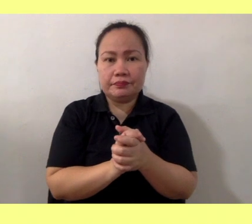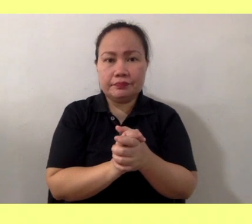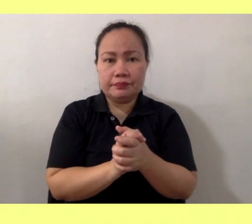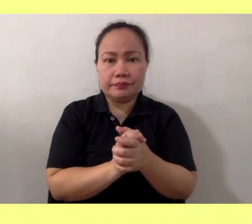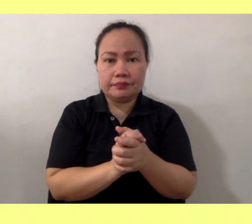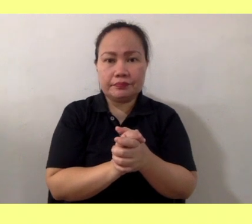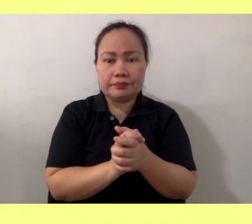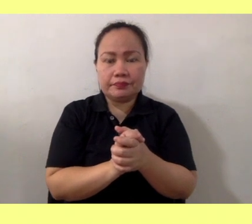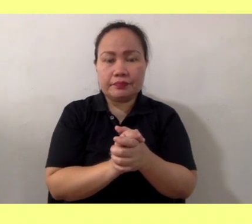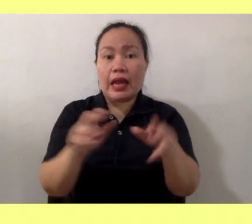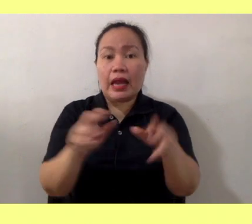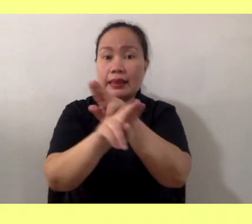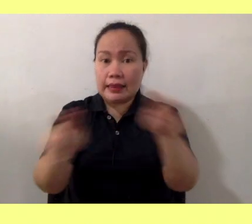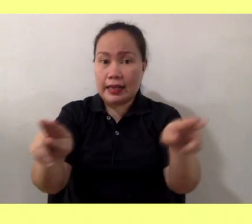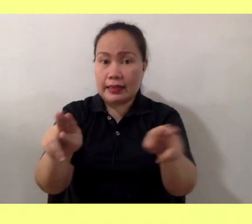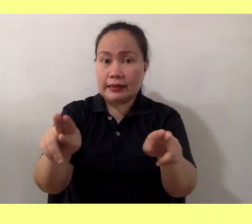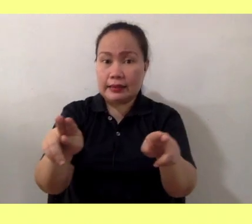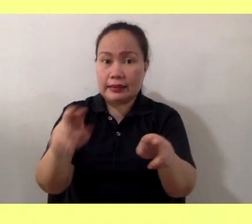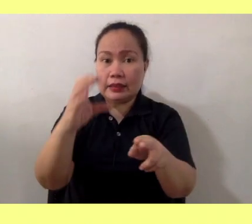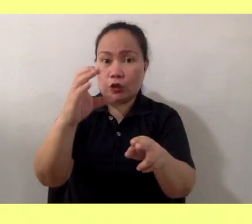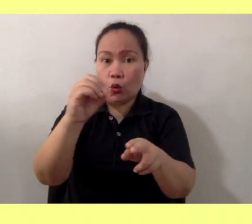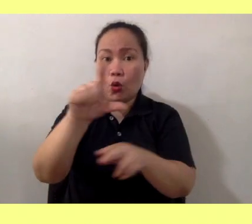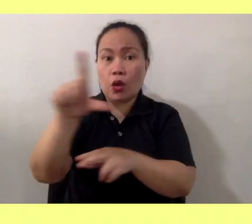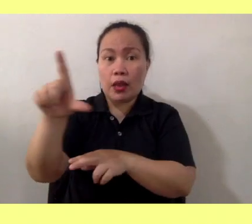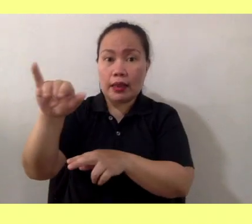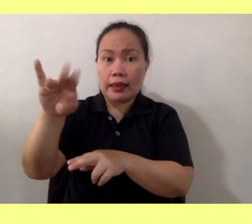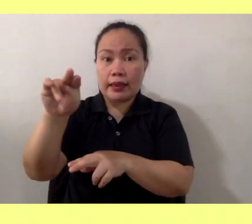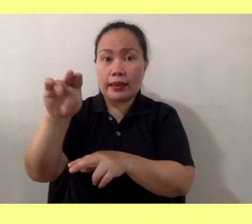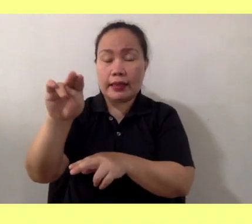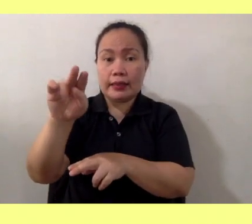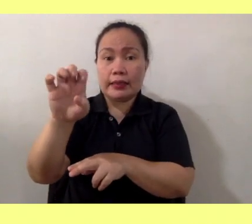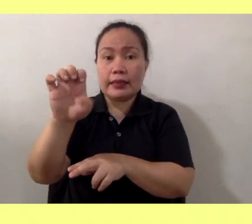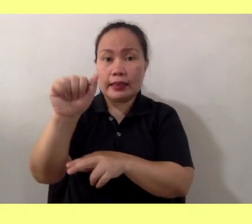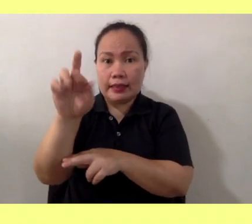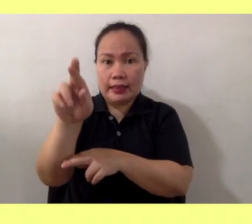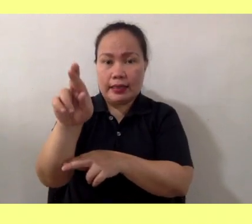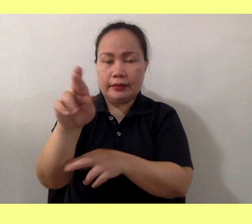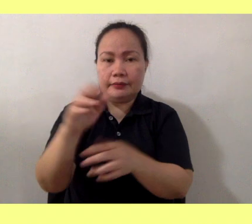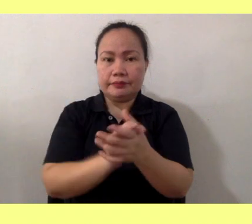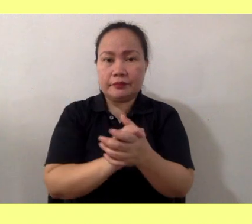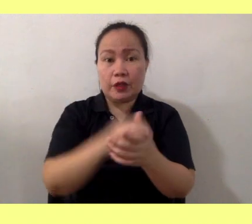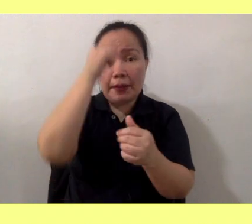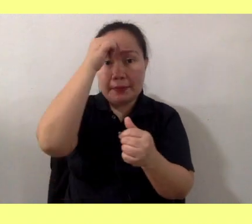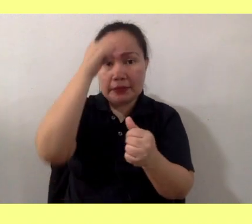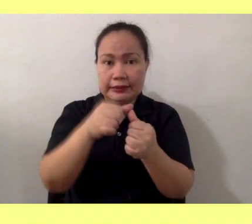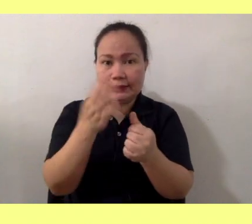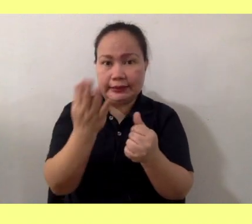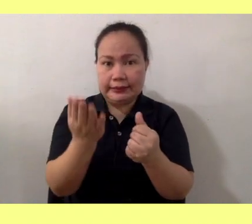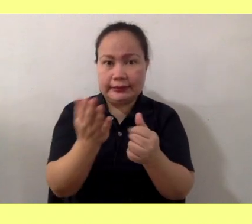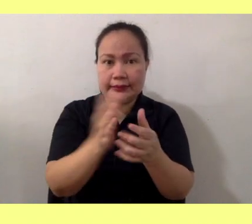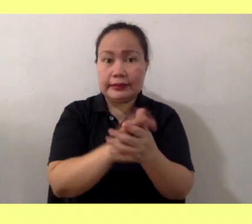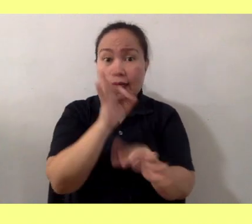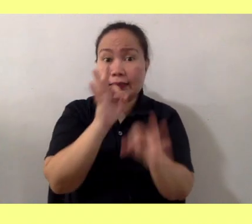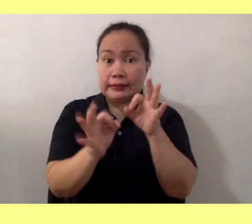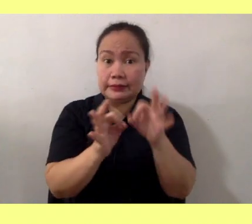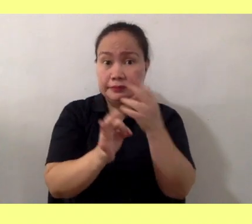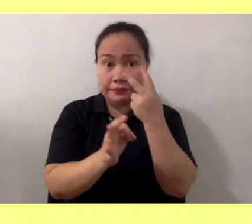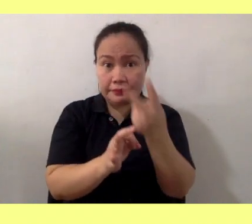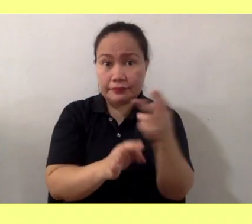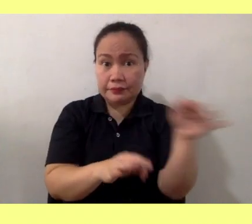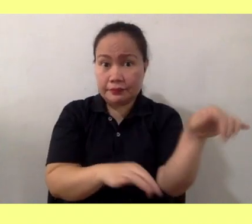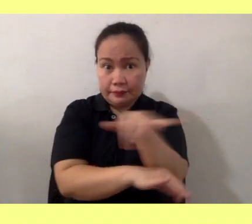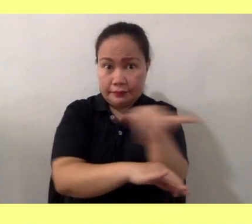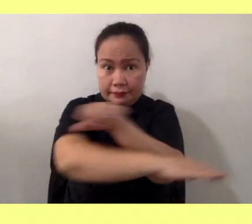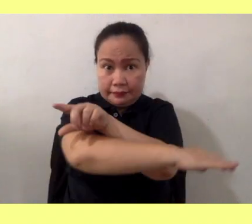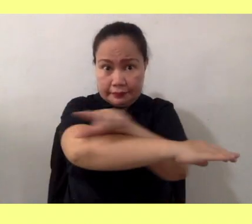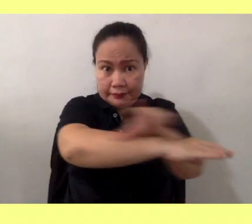na ang points po natin ay non-collinear. Okay? So, yun lang po ang tatandaan. Pag nakita